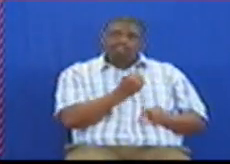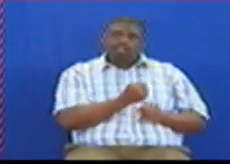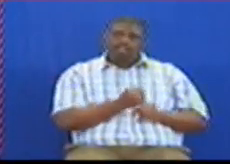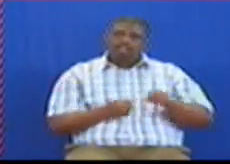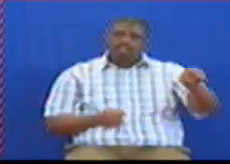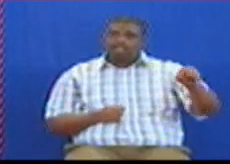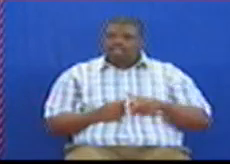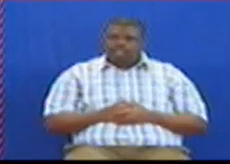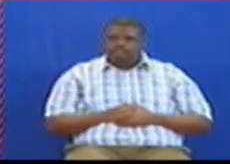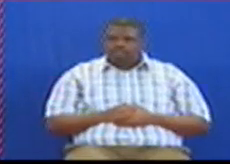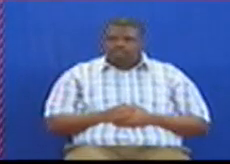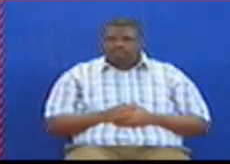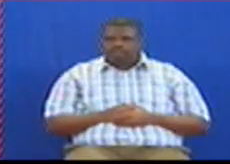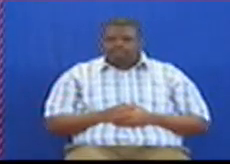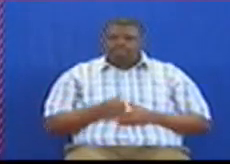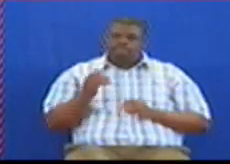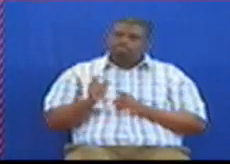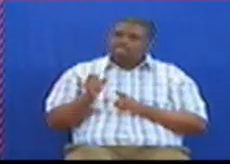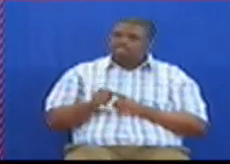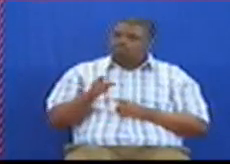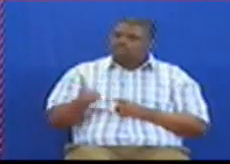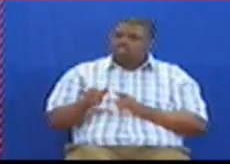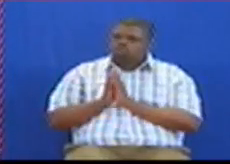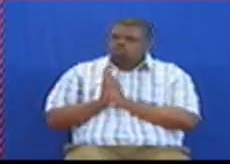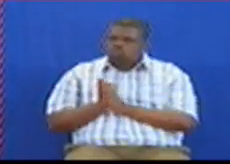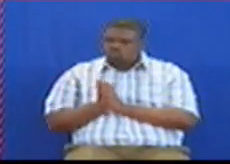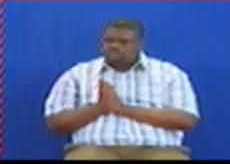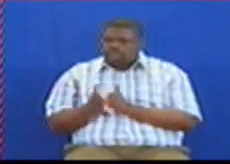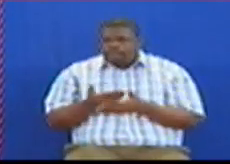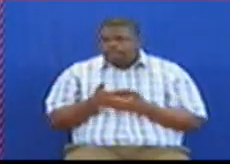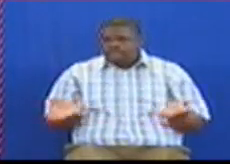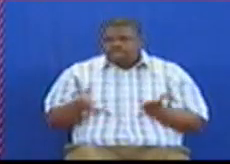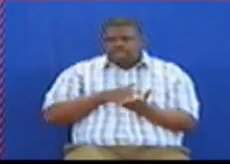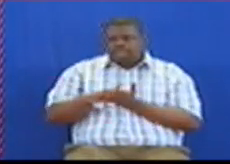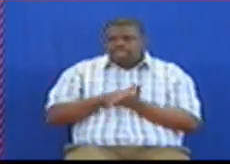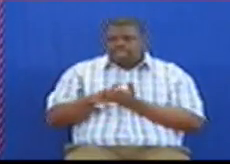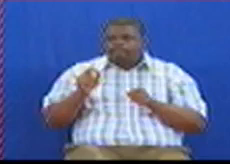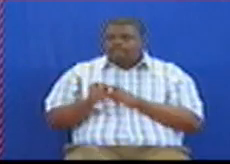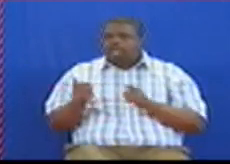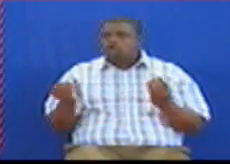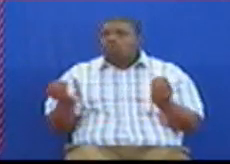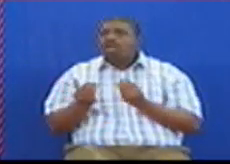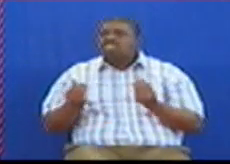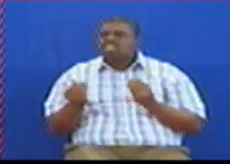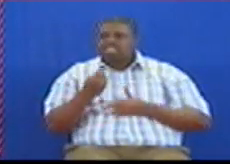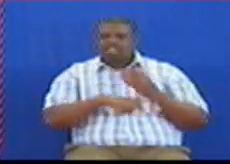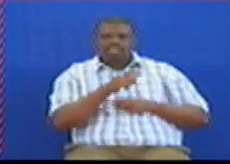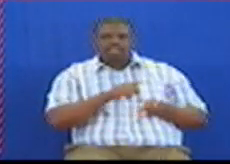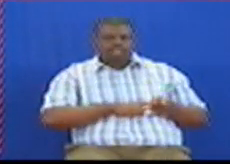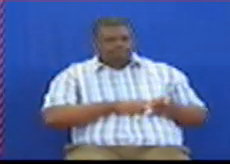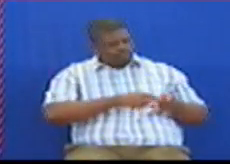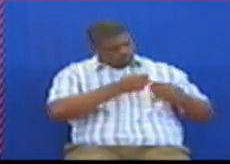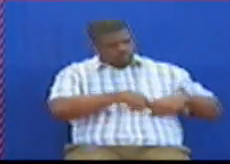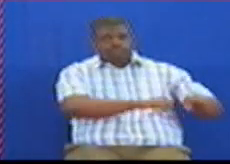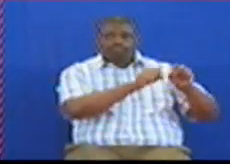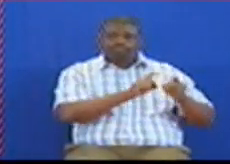Mheshimiwa, baada ya maneno haya ya shukrani, basi nieleze maneno machache sana kwenye eneo utekelezaji. Wilaya yetu